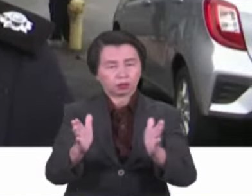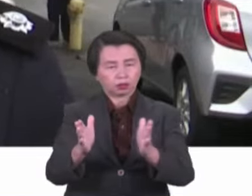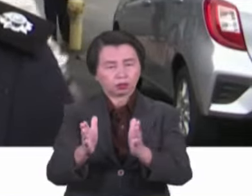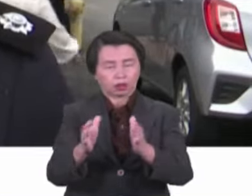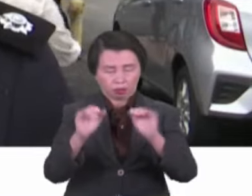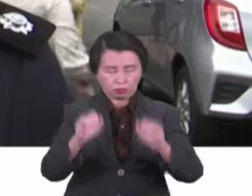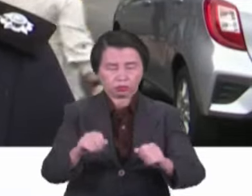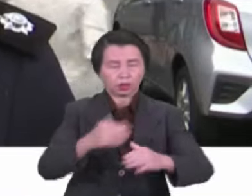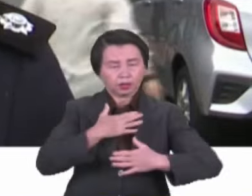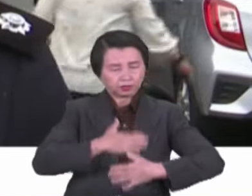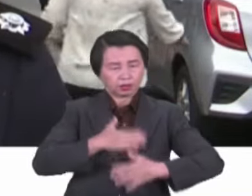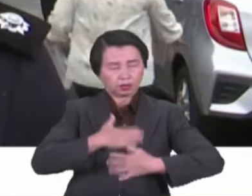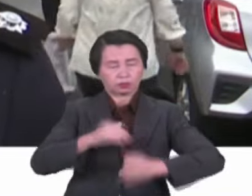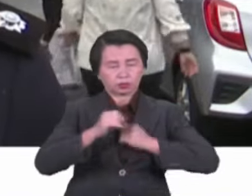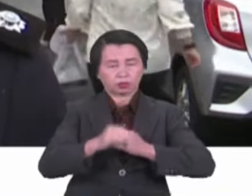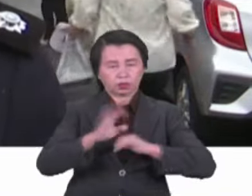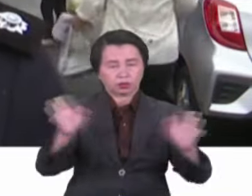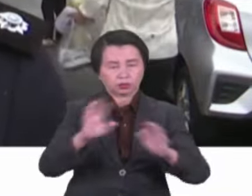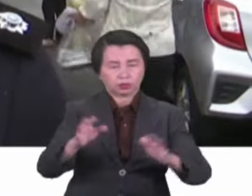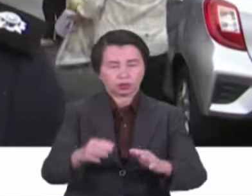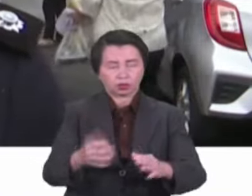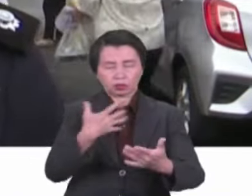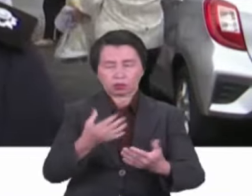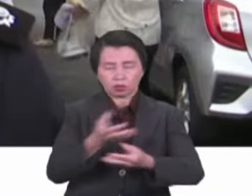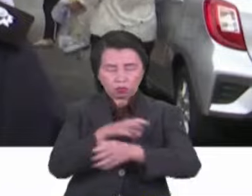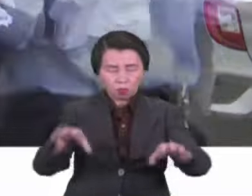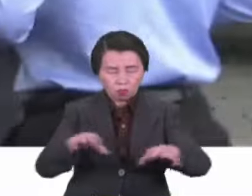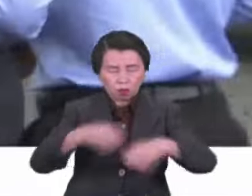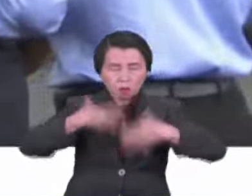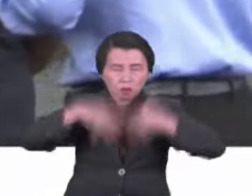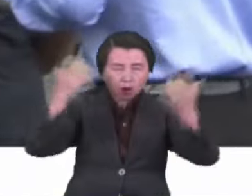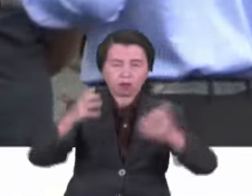adalah menimbulkan apa provokasi di antara satu antara parti.